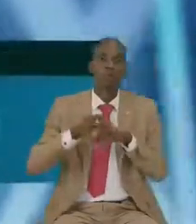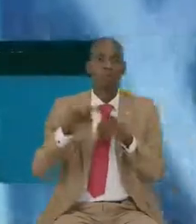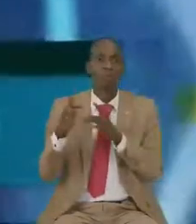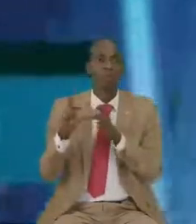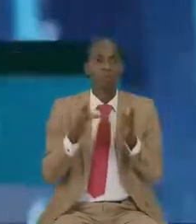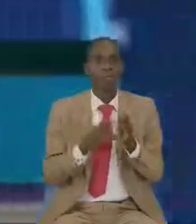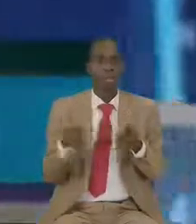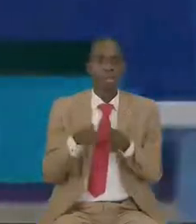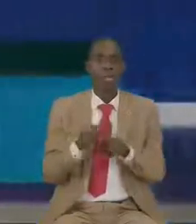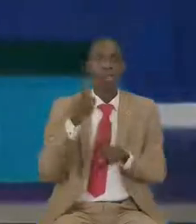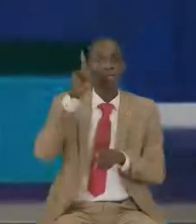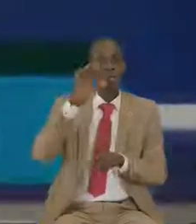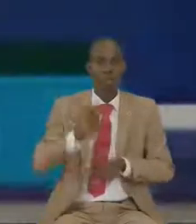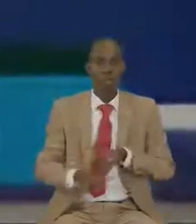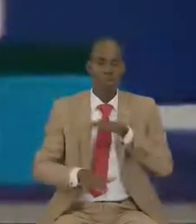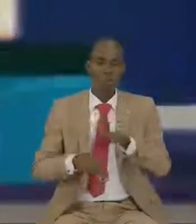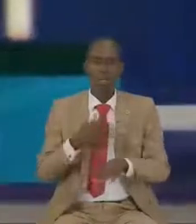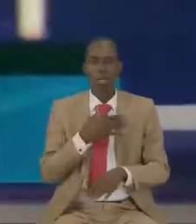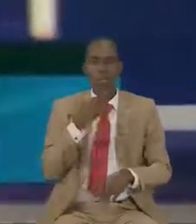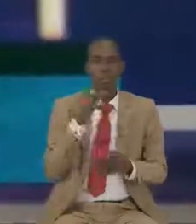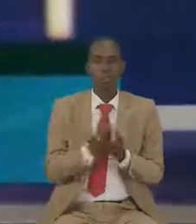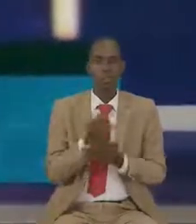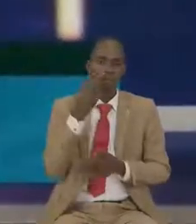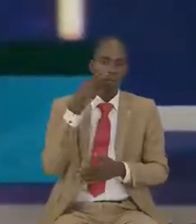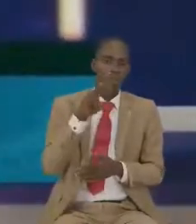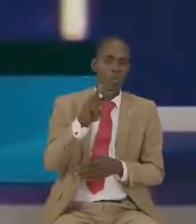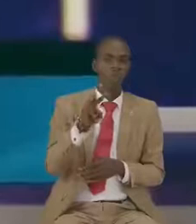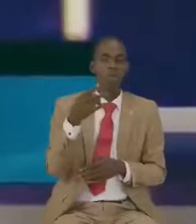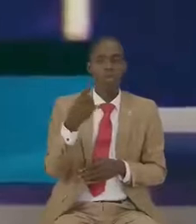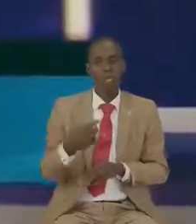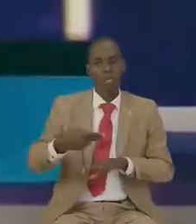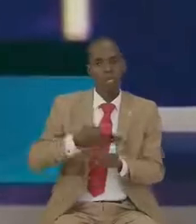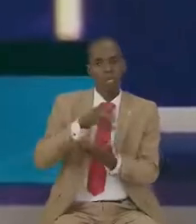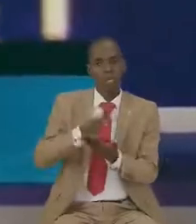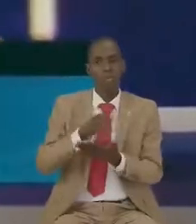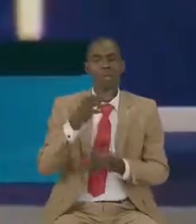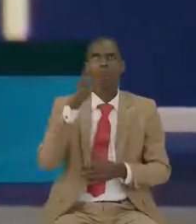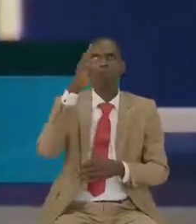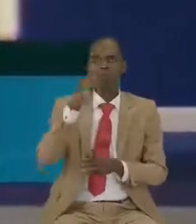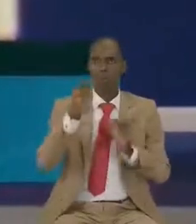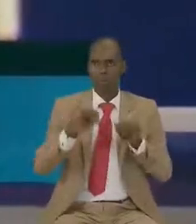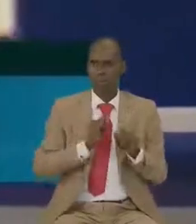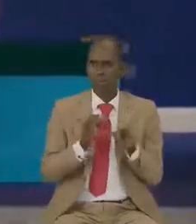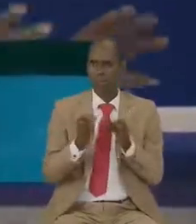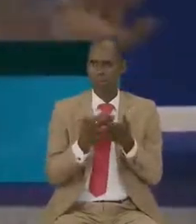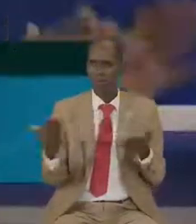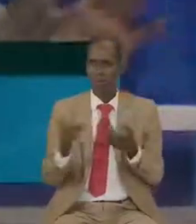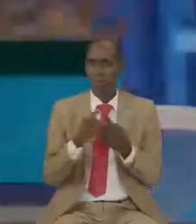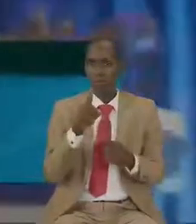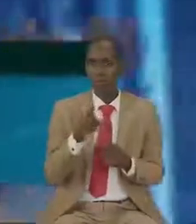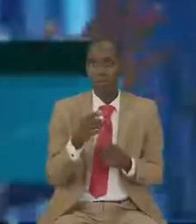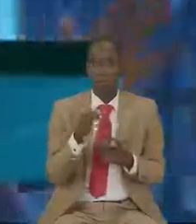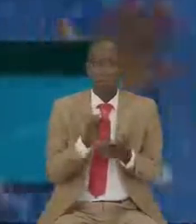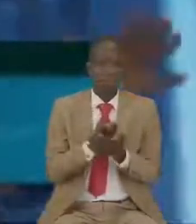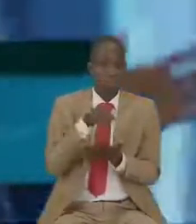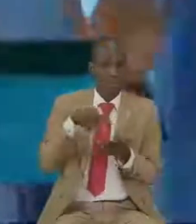Et ayant regardé Jésus qui passait, il dit, voilà l'agneau de Dieu. Pourrais-je vous dire quelque